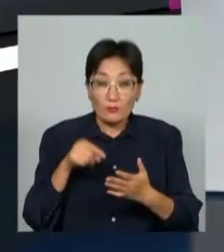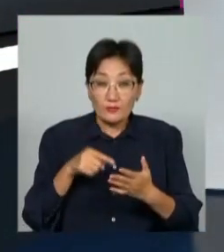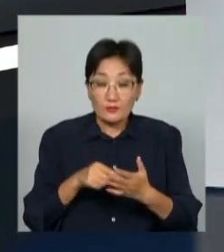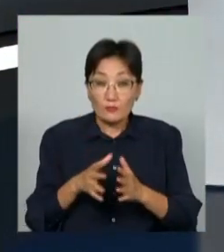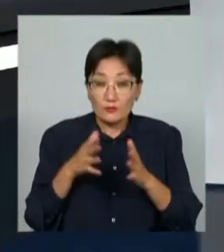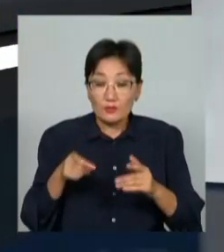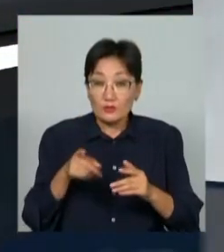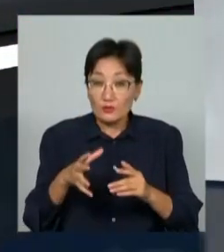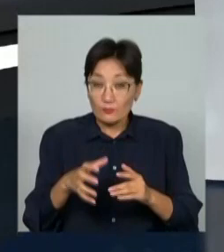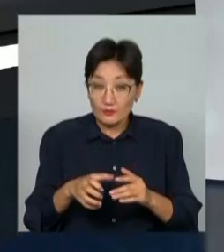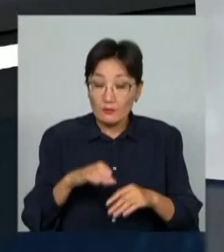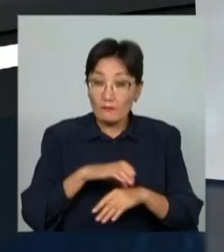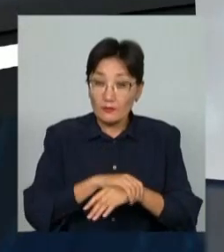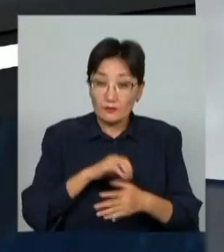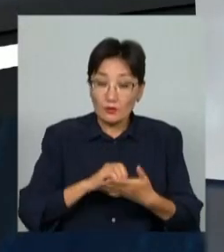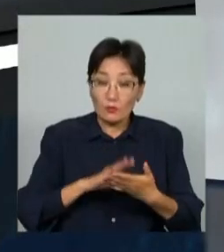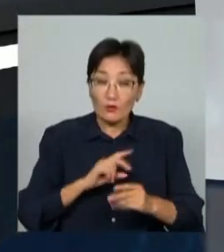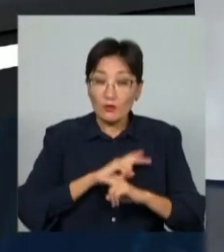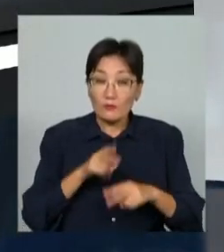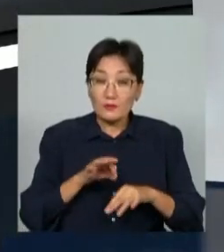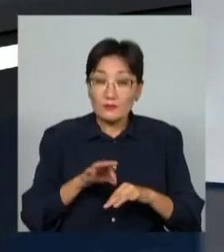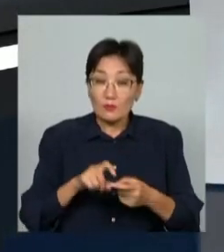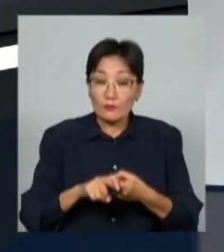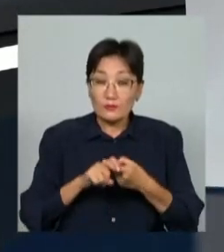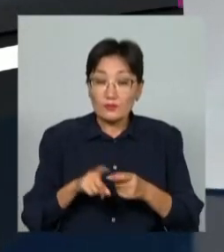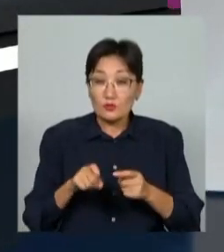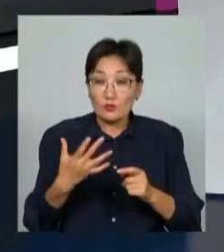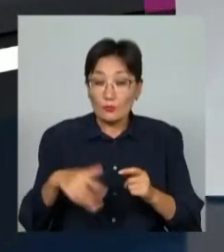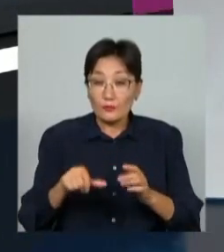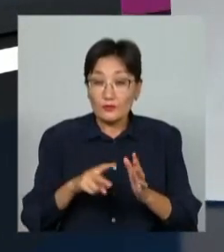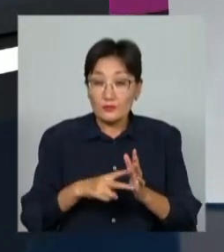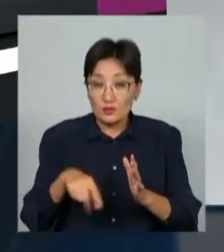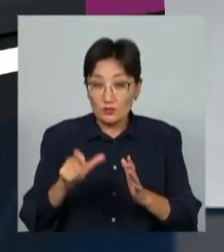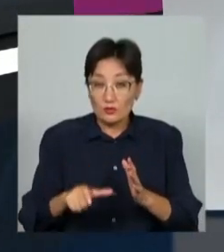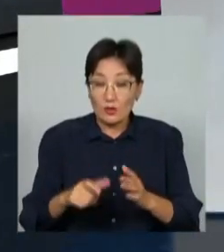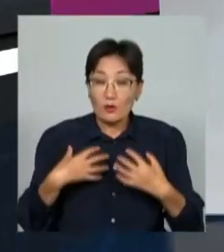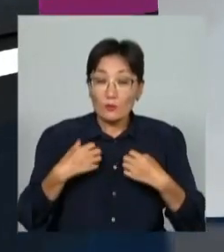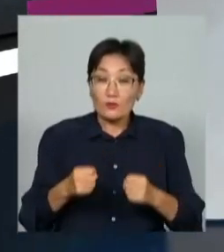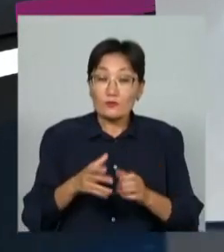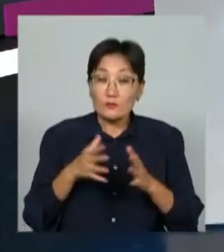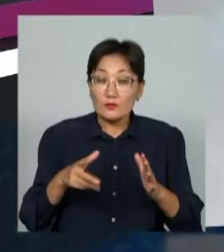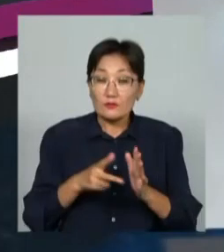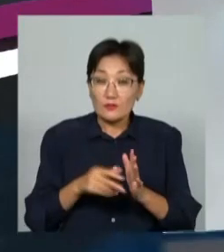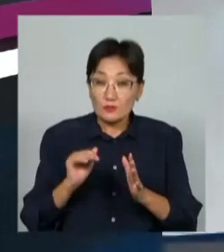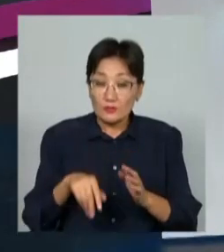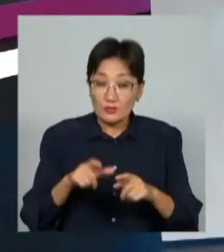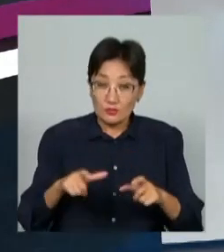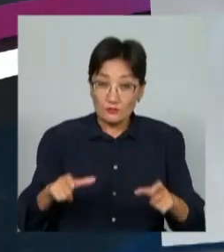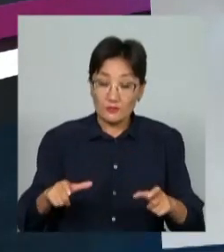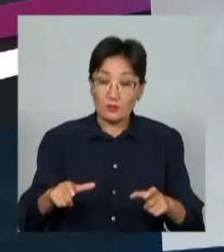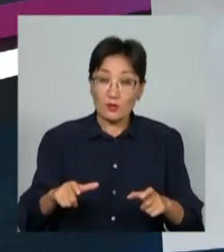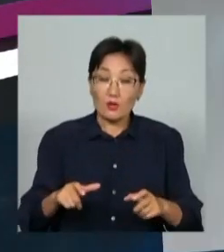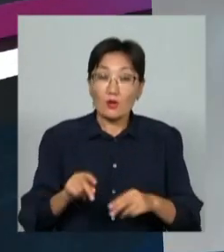– более 1500 фактов. Умерли от ковида и пневмонии 157 человек. Выздоровели более 8 тысяч